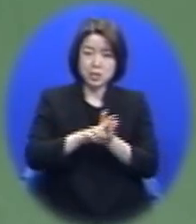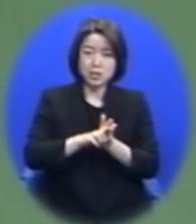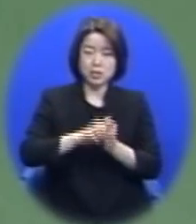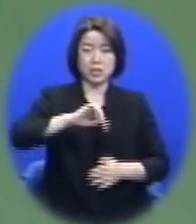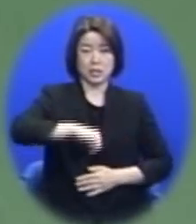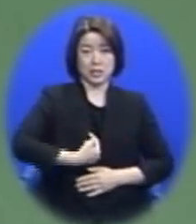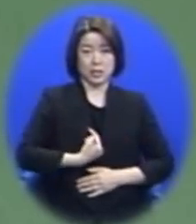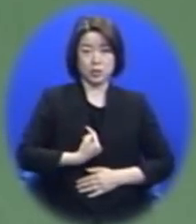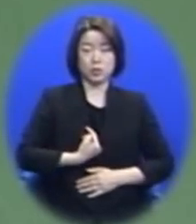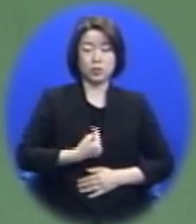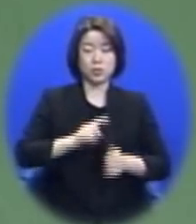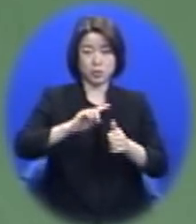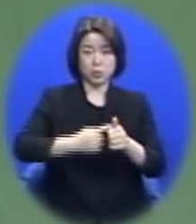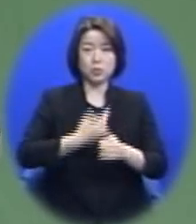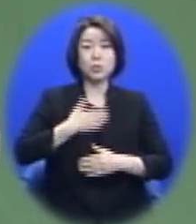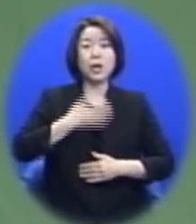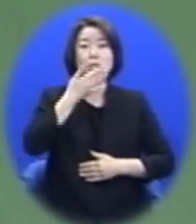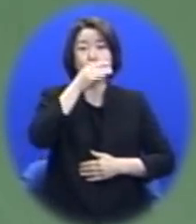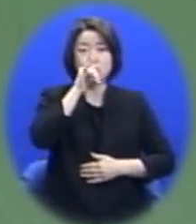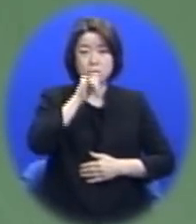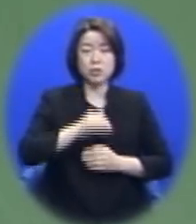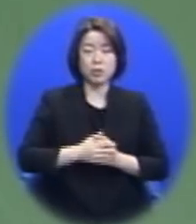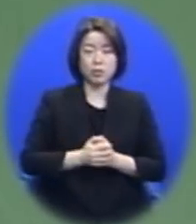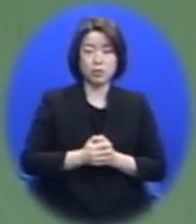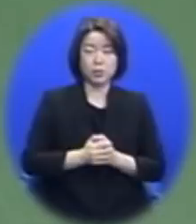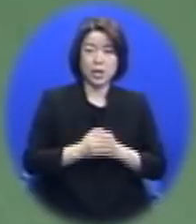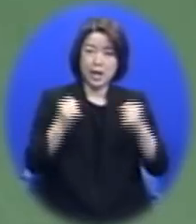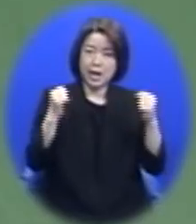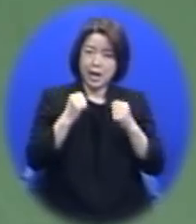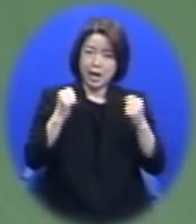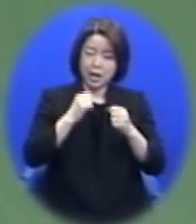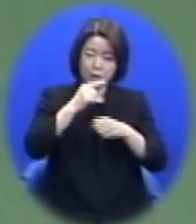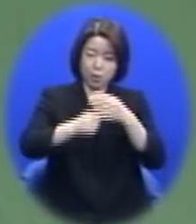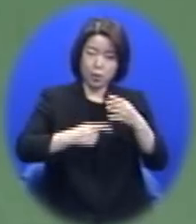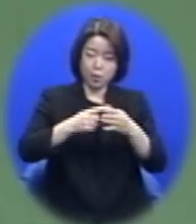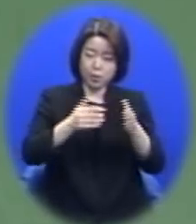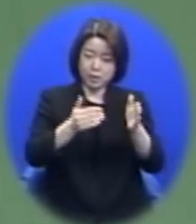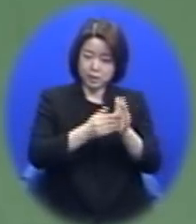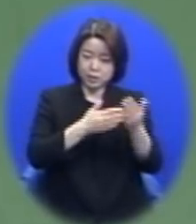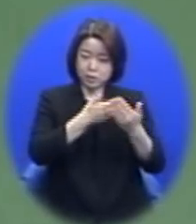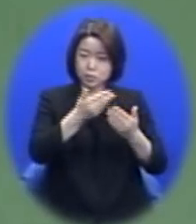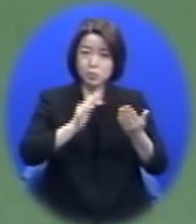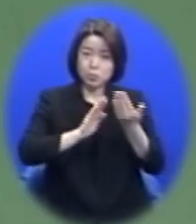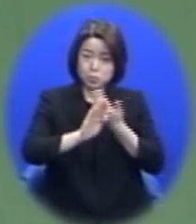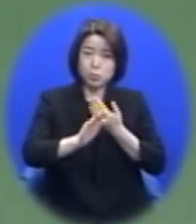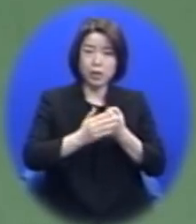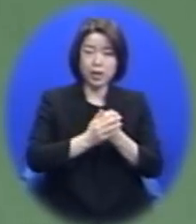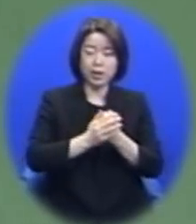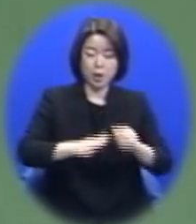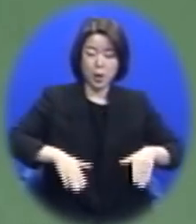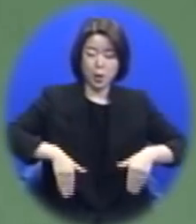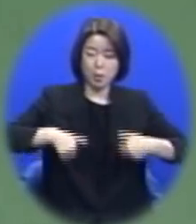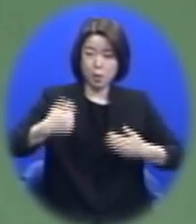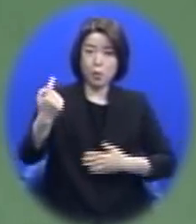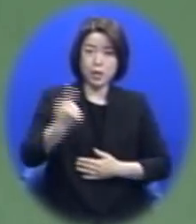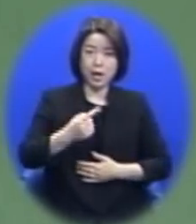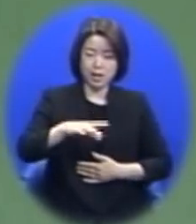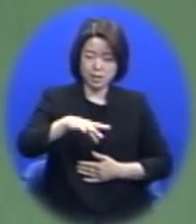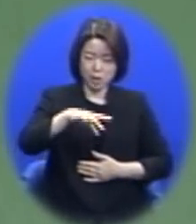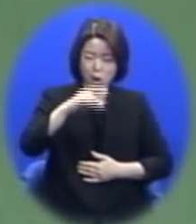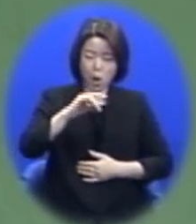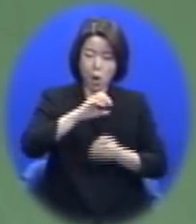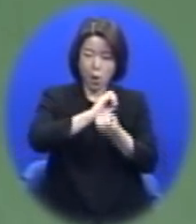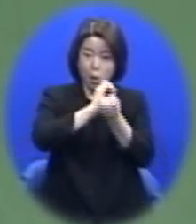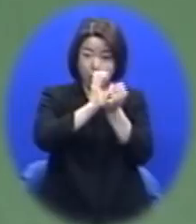있습니다. 여러분, 겨울이 지나고 봄이 와서 첫번이 꽃이 피는 것을